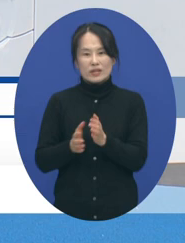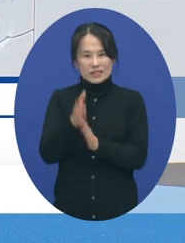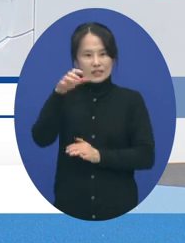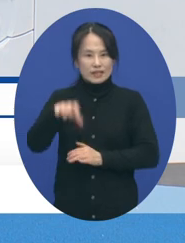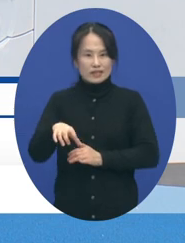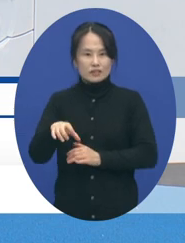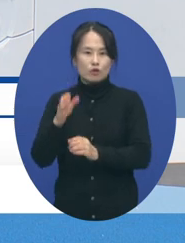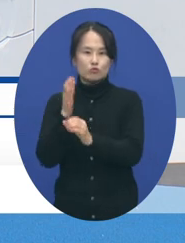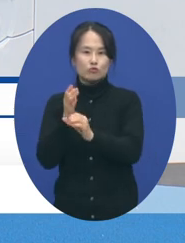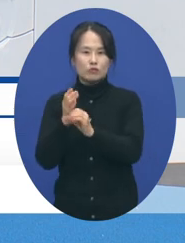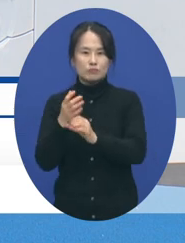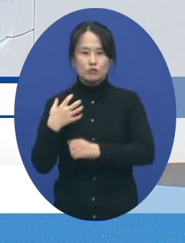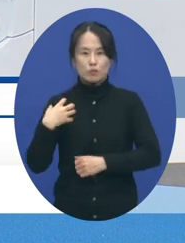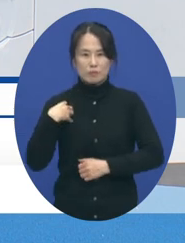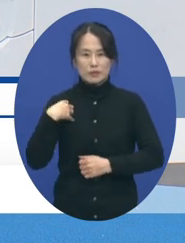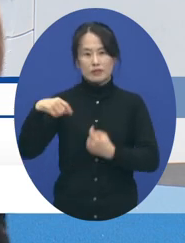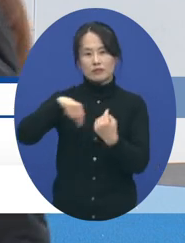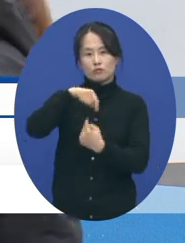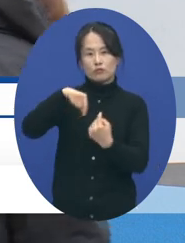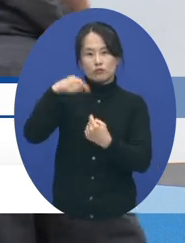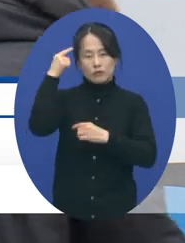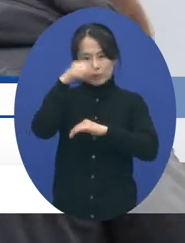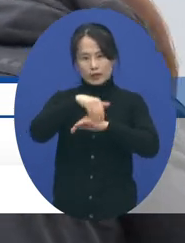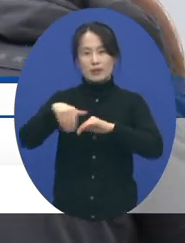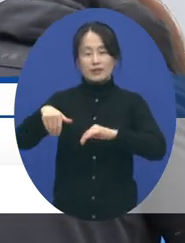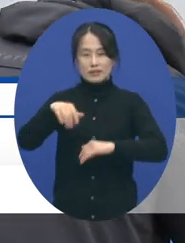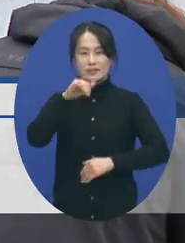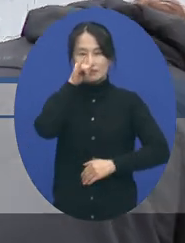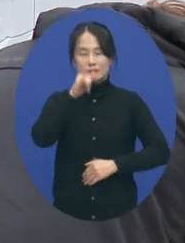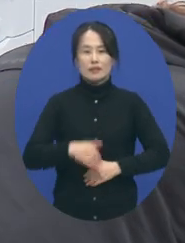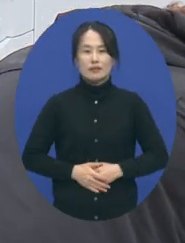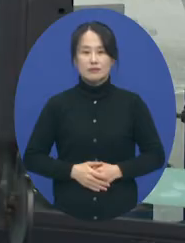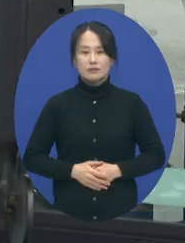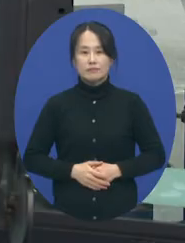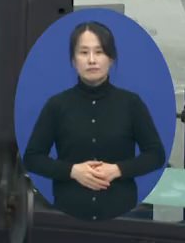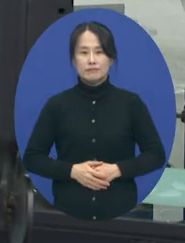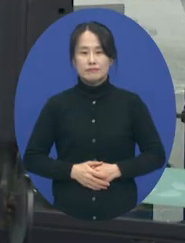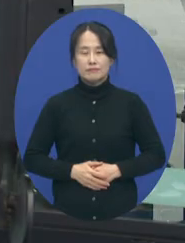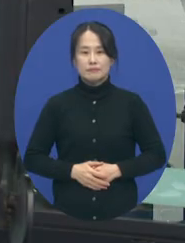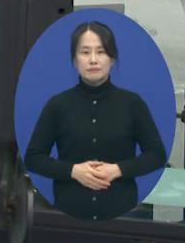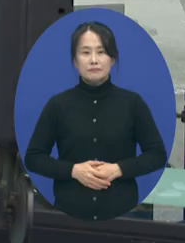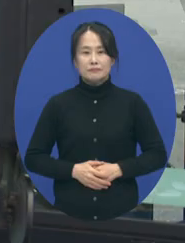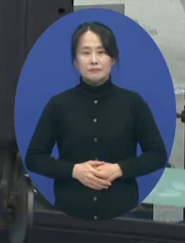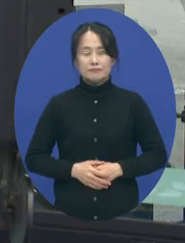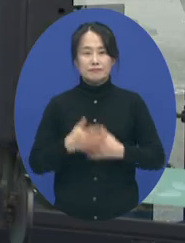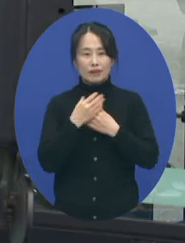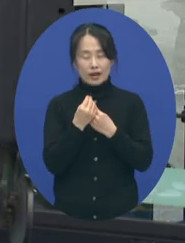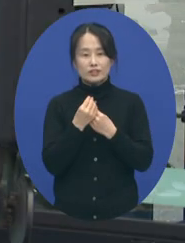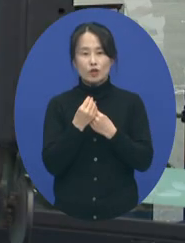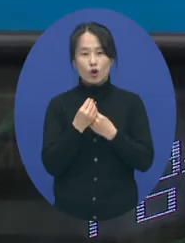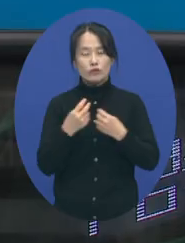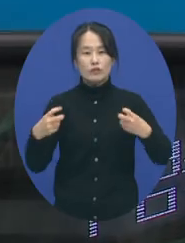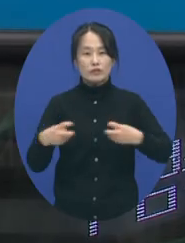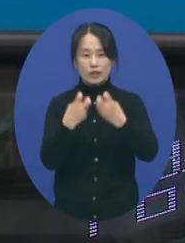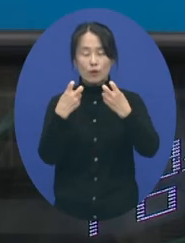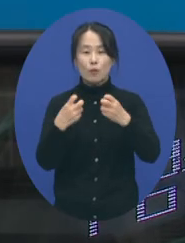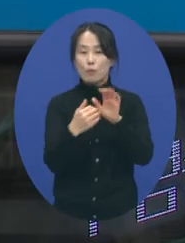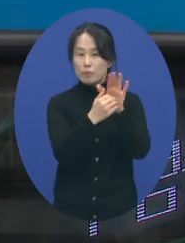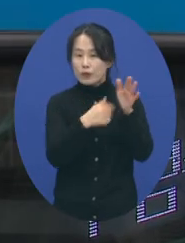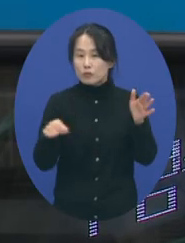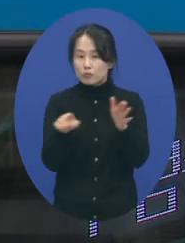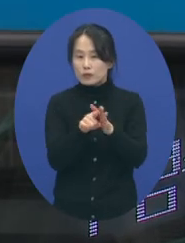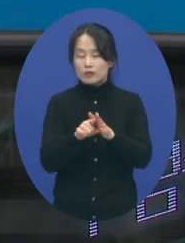시에서 이렇게 주도적으로 공공관리제를 운영할 계획입니다. 이외에도 안전사고 예방을 위해 차량